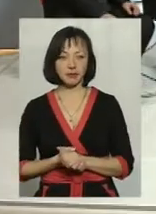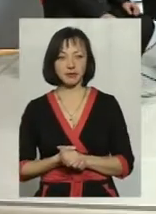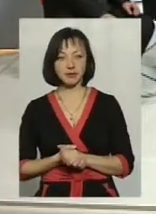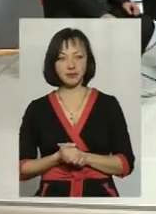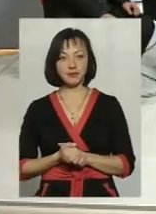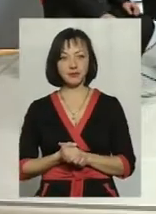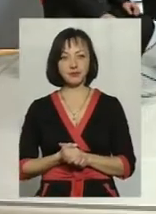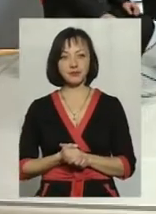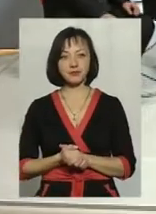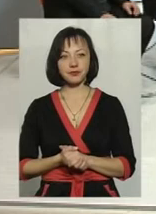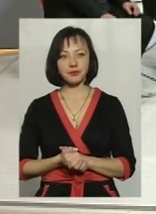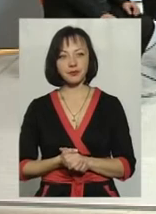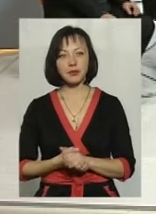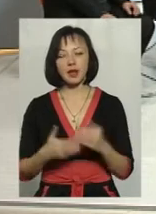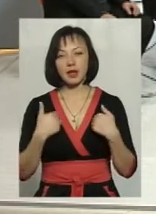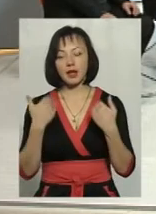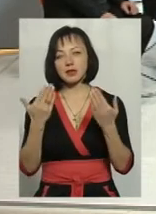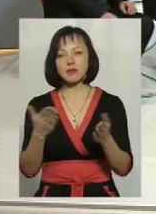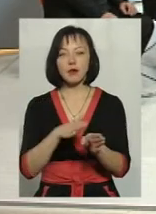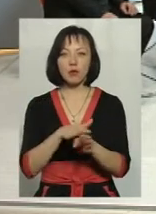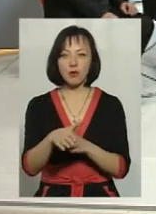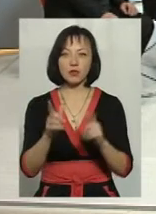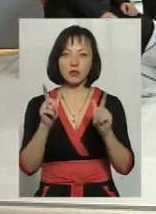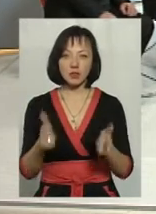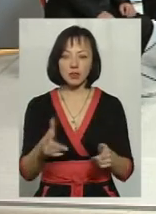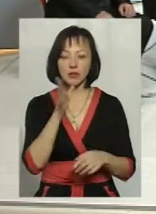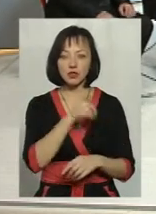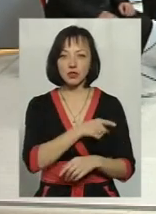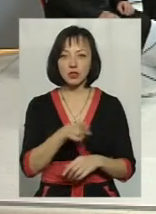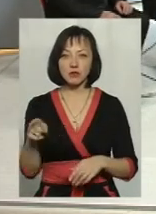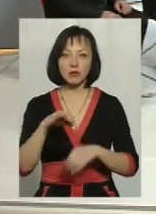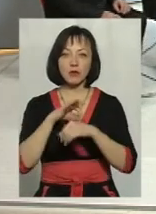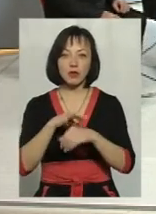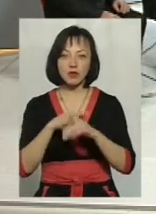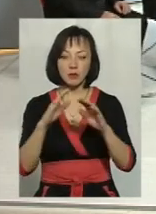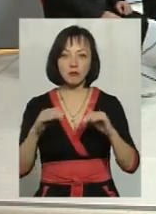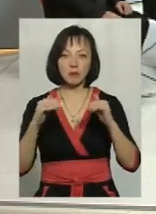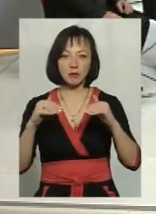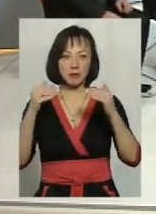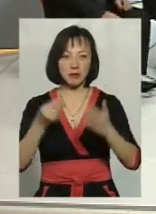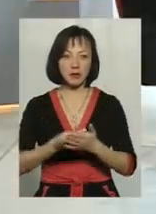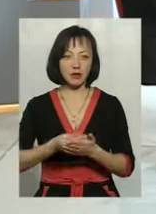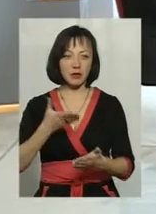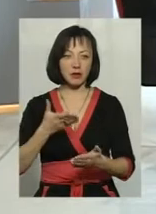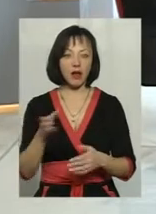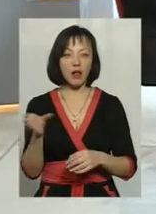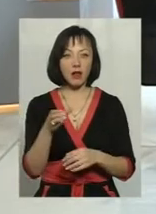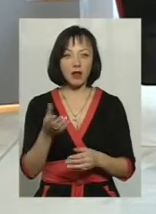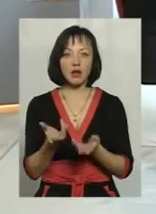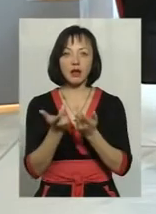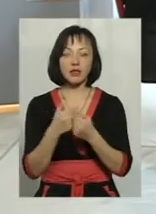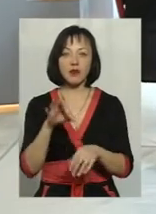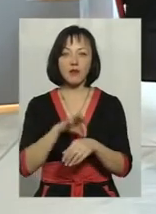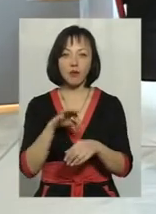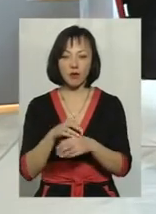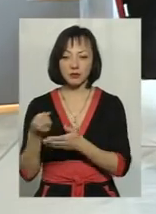ціні. Я з вами повністю згідним, бо тому що за весь цей час, що проводиться підняття цін на алкогольні напої, кількість хворих, які